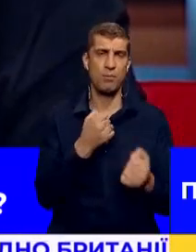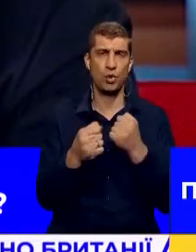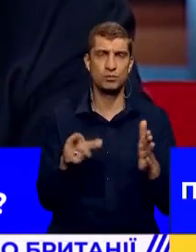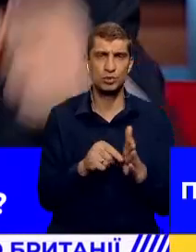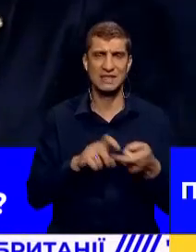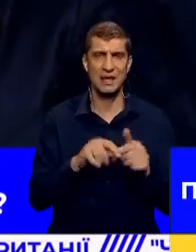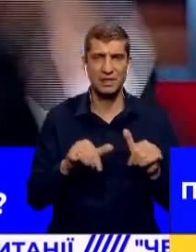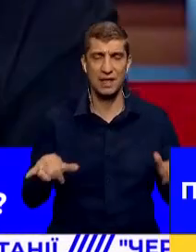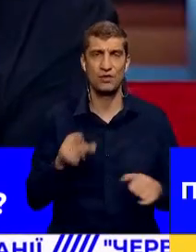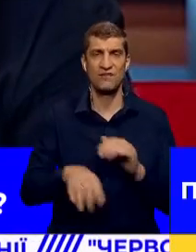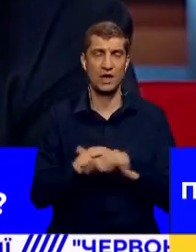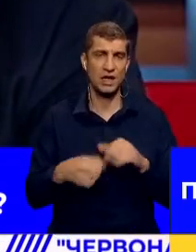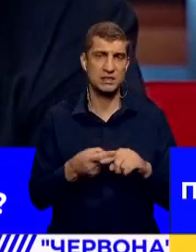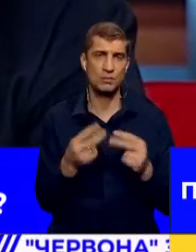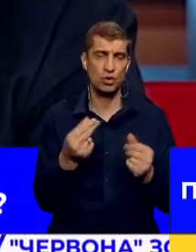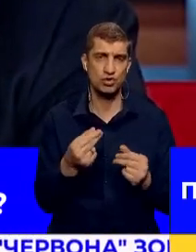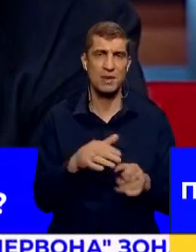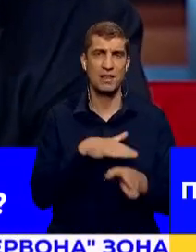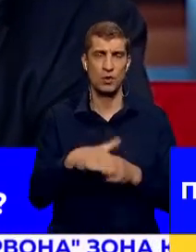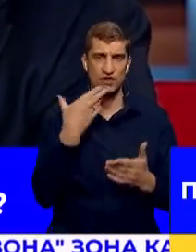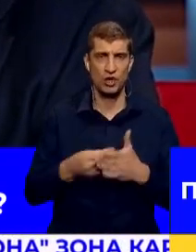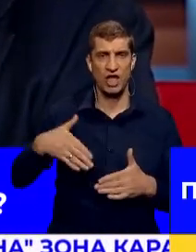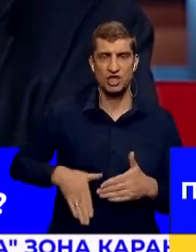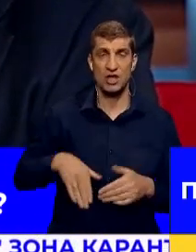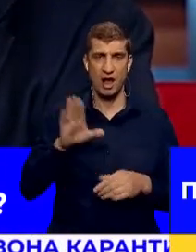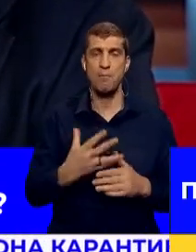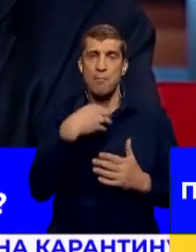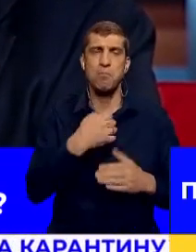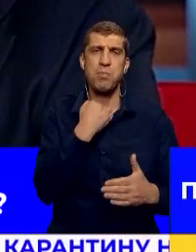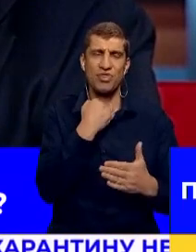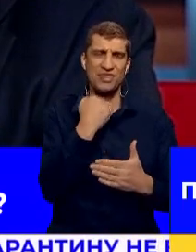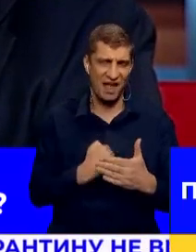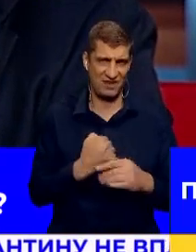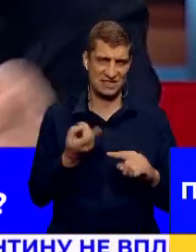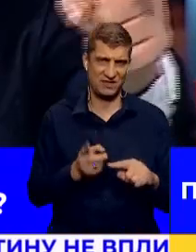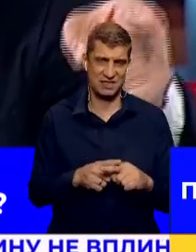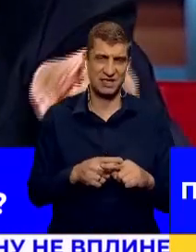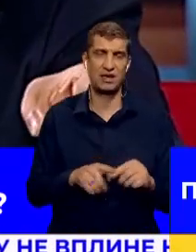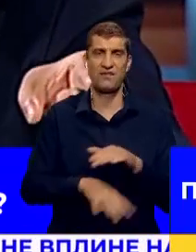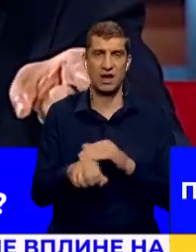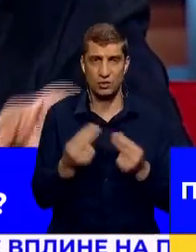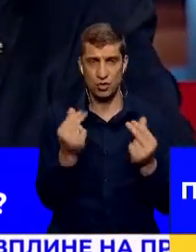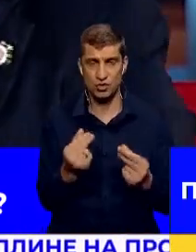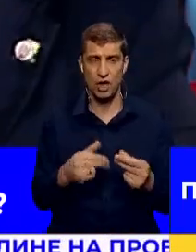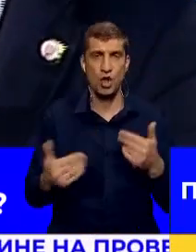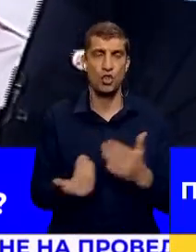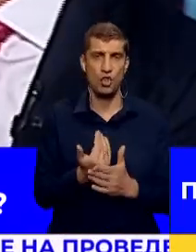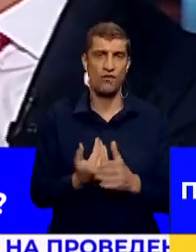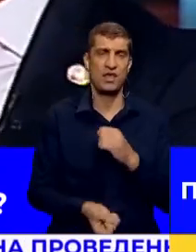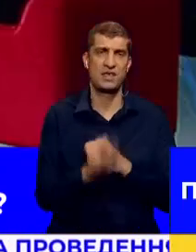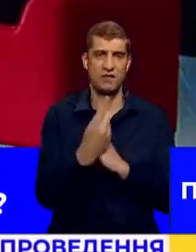Вони вкрали і цими грошима набили свої кишені. Хай вони подавляться від цих крадених грошей новоявлені новориші.